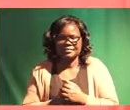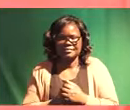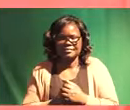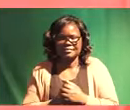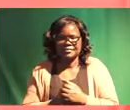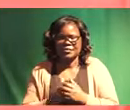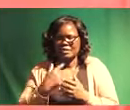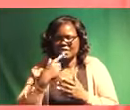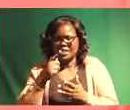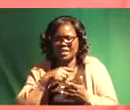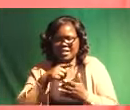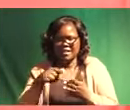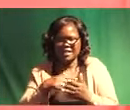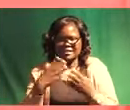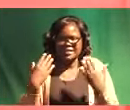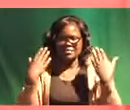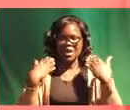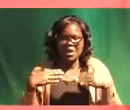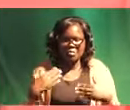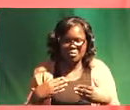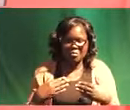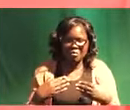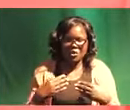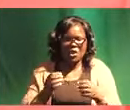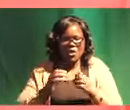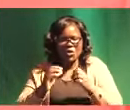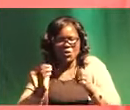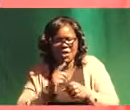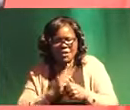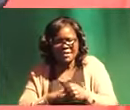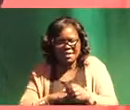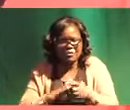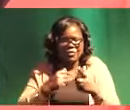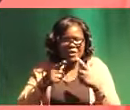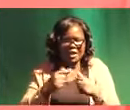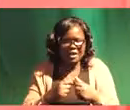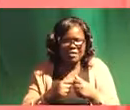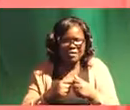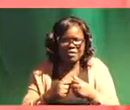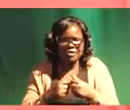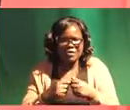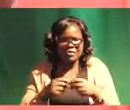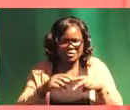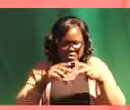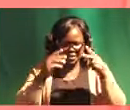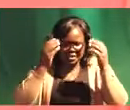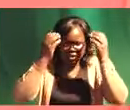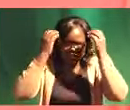Na tumesema hivi kama wa Meru. Hakuna wakati itafika tuwekelee masufuria